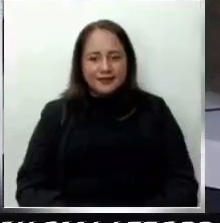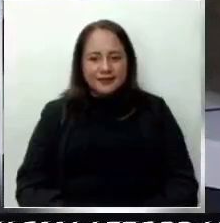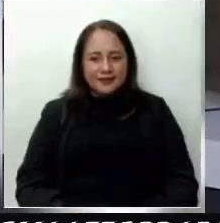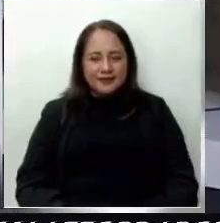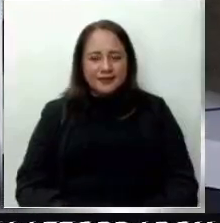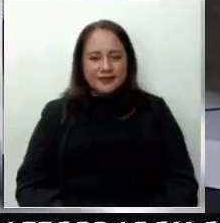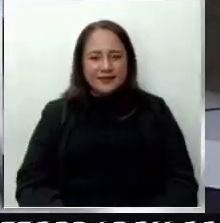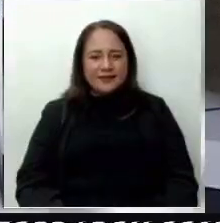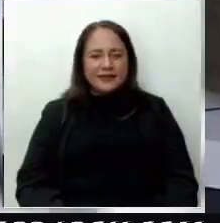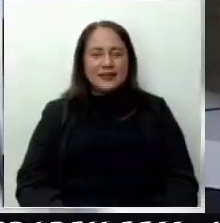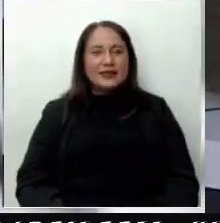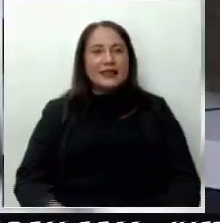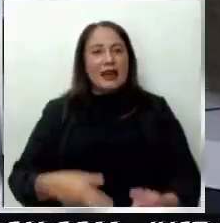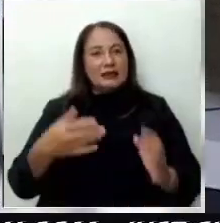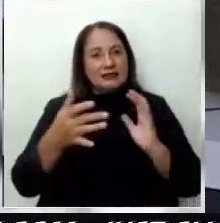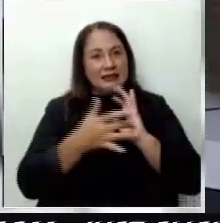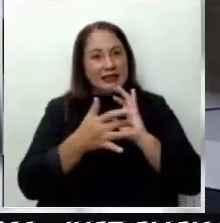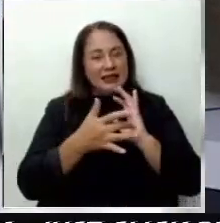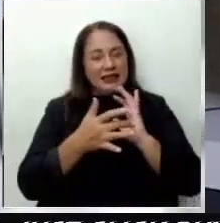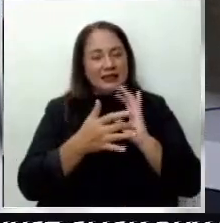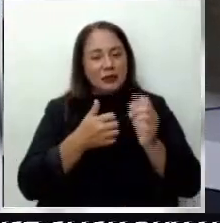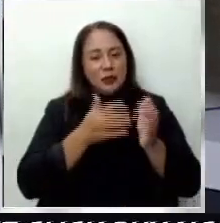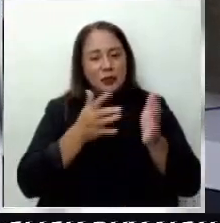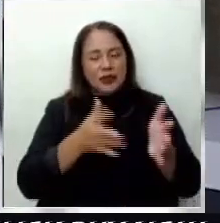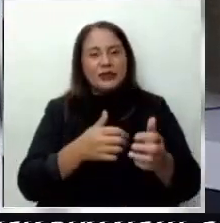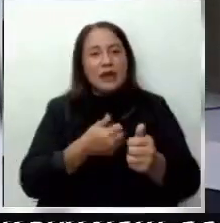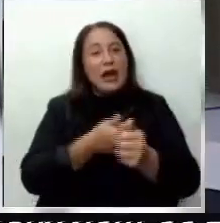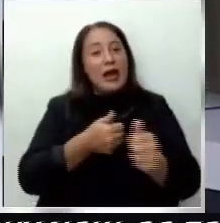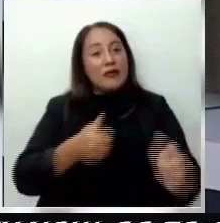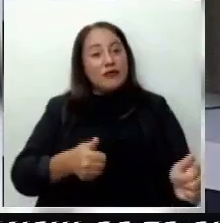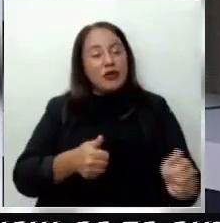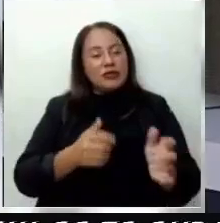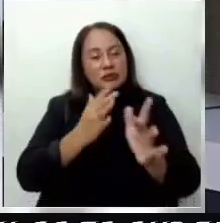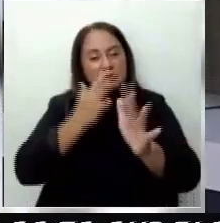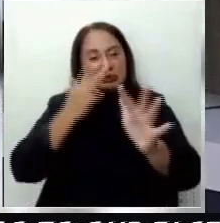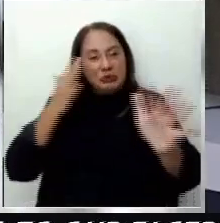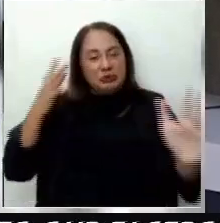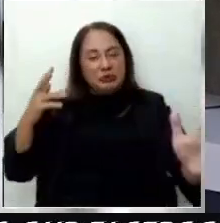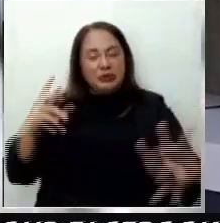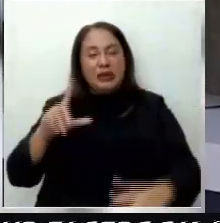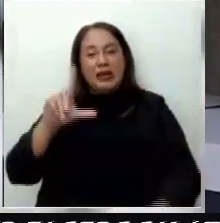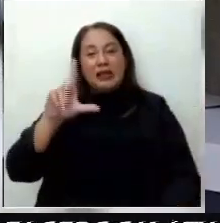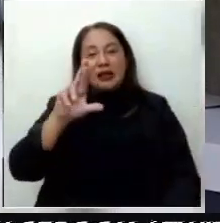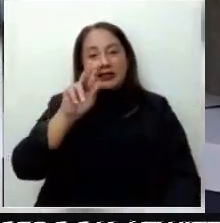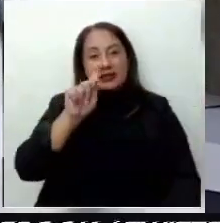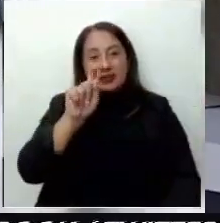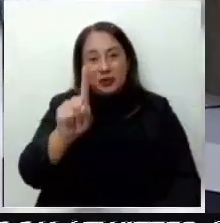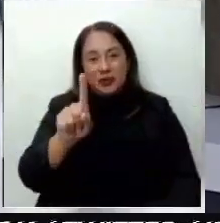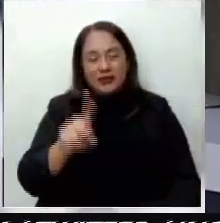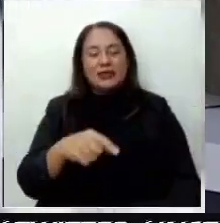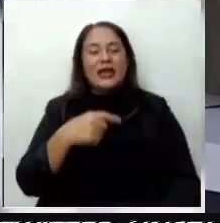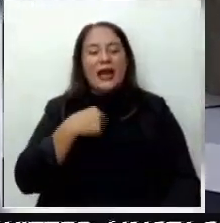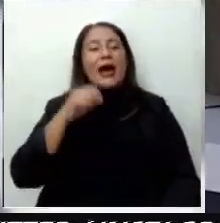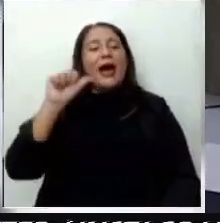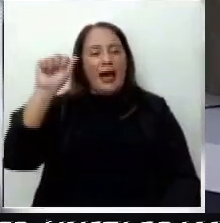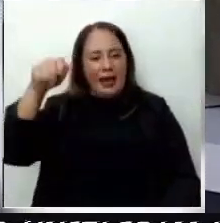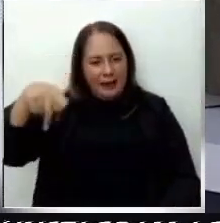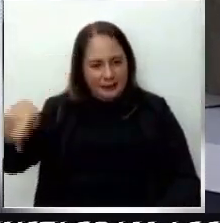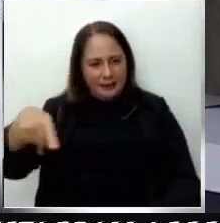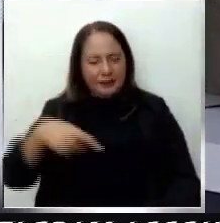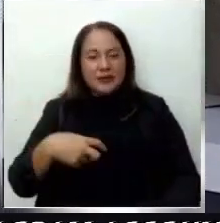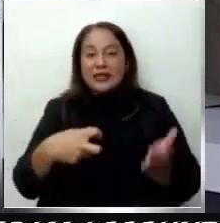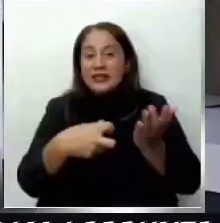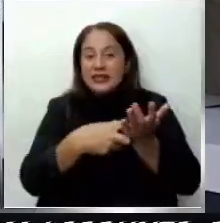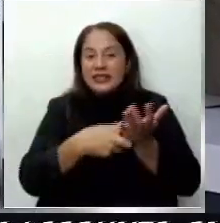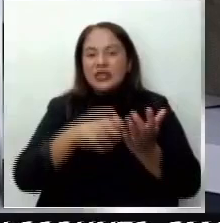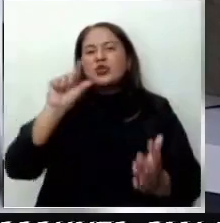High-tech na paraan para iwas pila sa LRT 1. Pwede na po kayong magbayad sa mga app at imbes na ticket, QR code